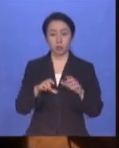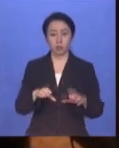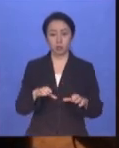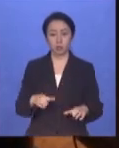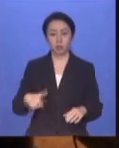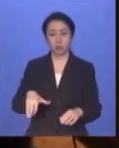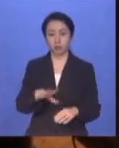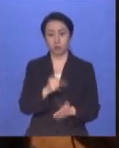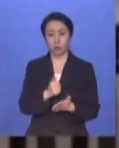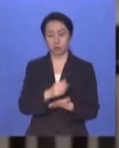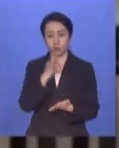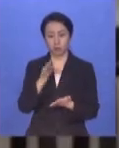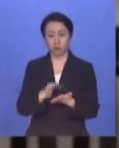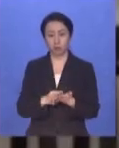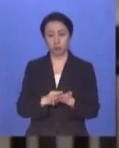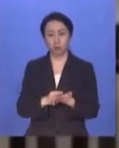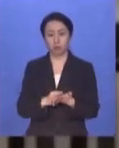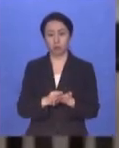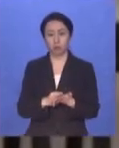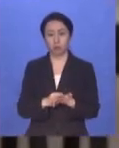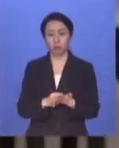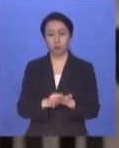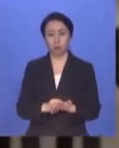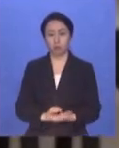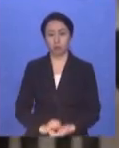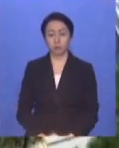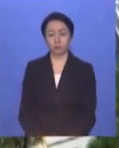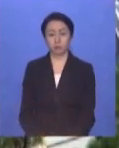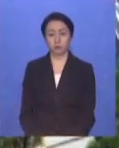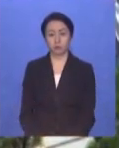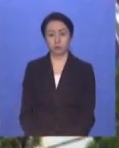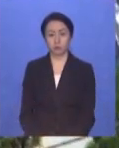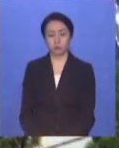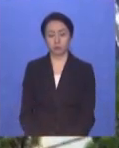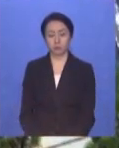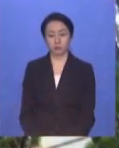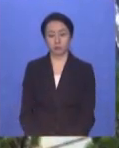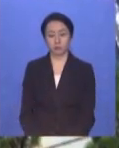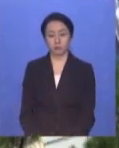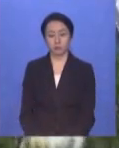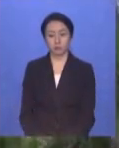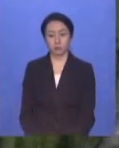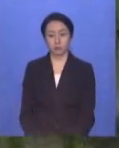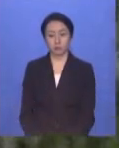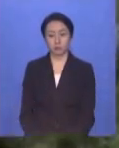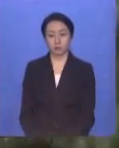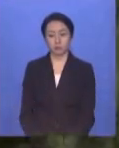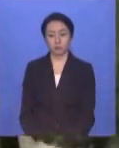өкіл әкімшілік жауапкершілікке тартылды. Ерлан Жұмахан, полиция департаменті баспасөз қызметінің көмегімен әзірленді.